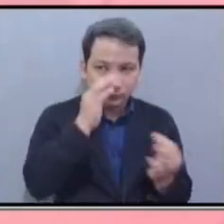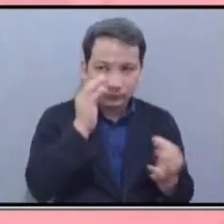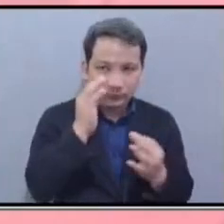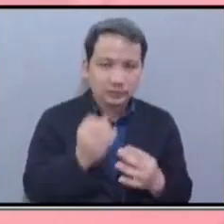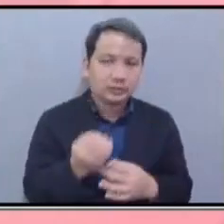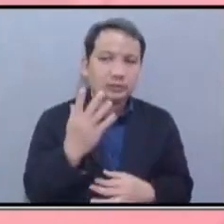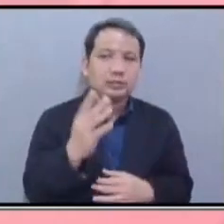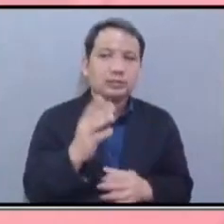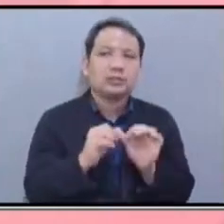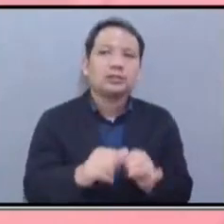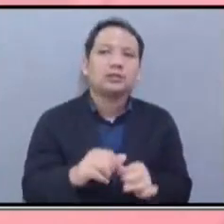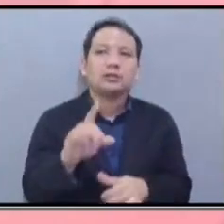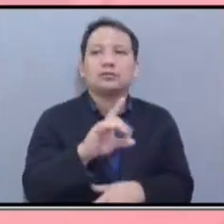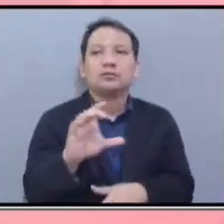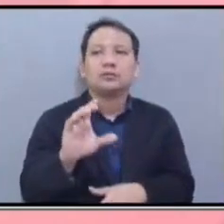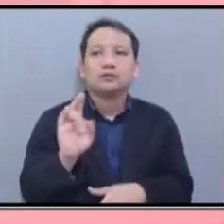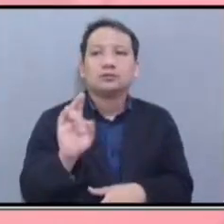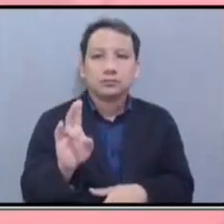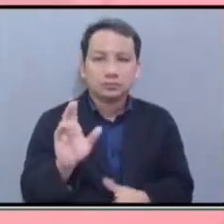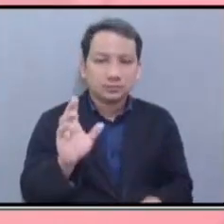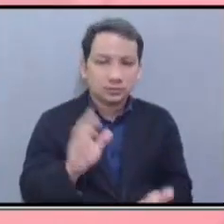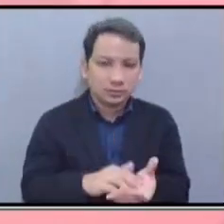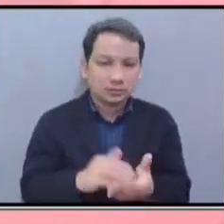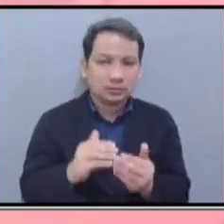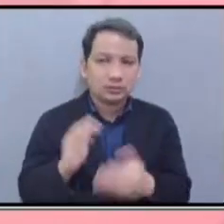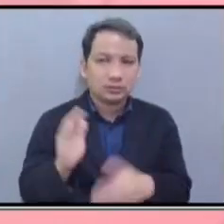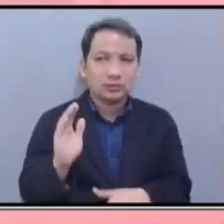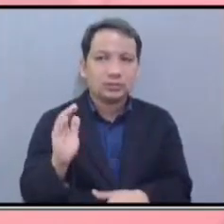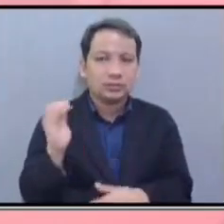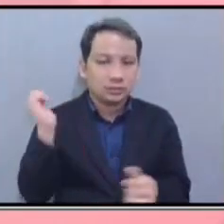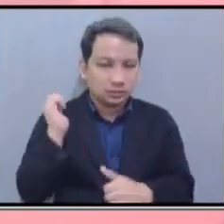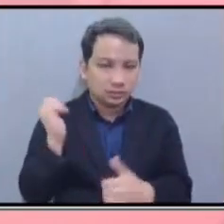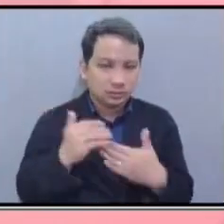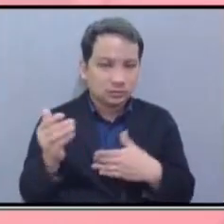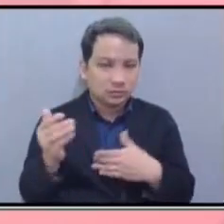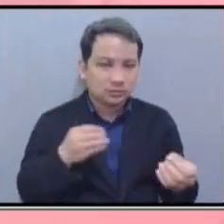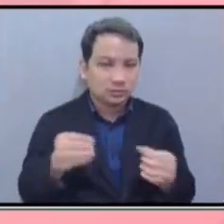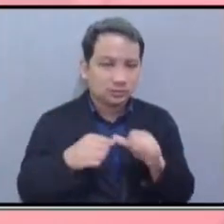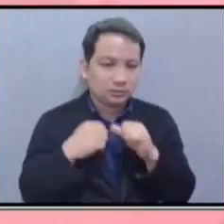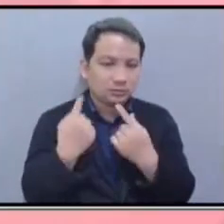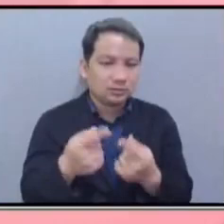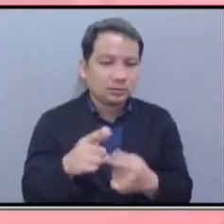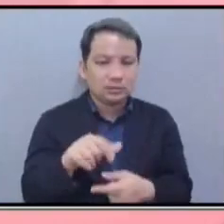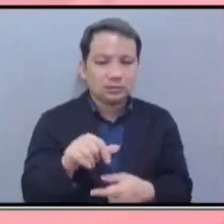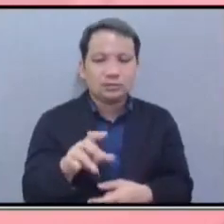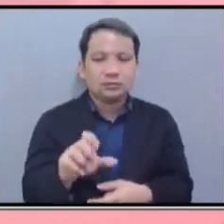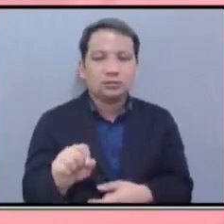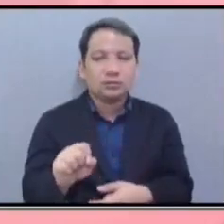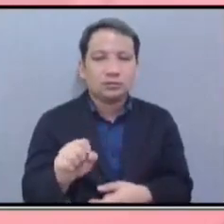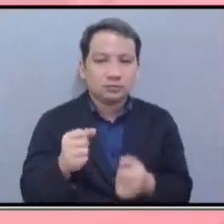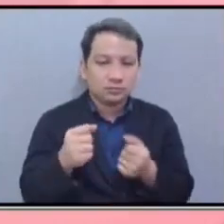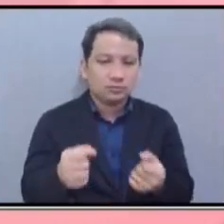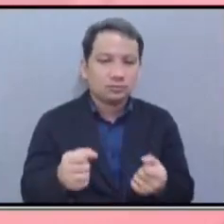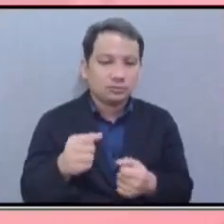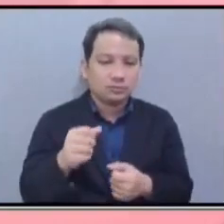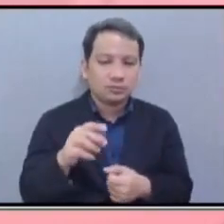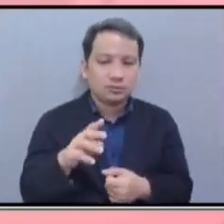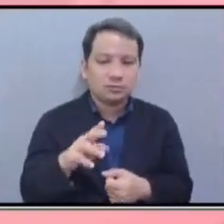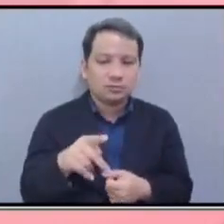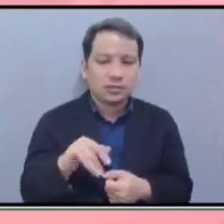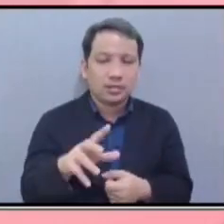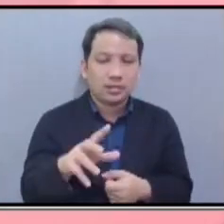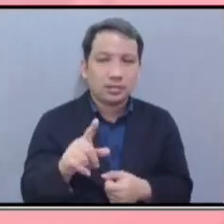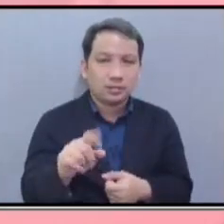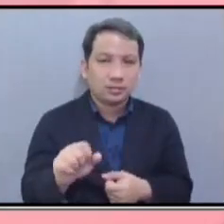ng 170,000 piso. Ginawa ang nasabing operasyon sa Lanzones Street sa Barangay Payatas matapos isumbong